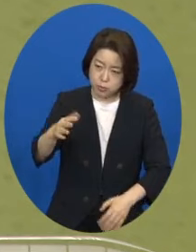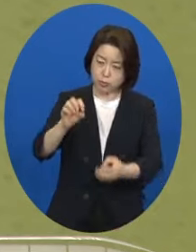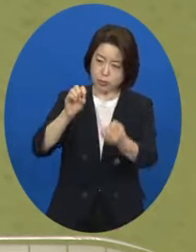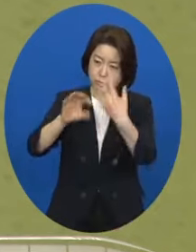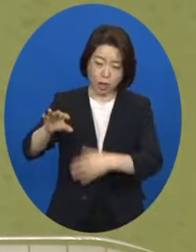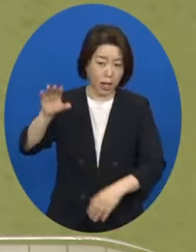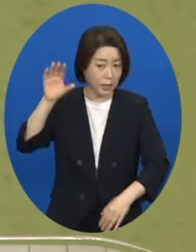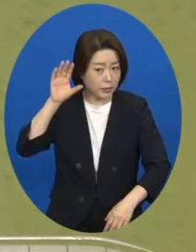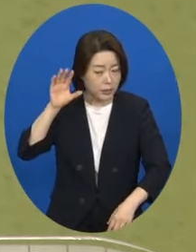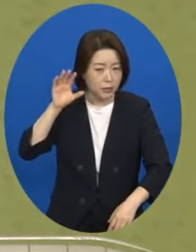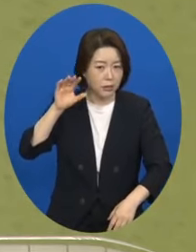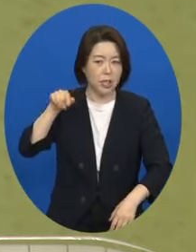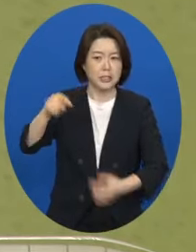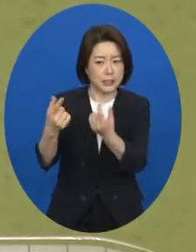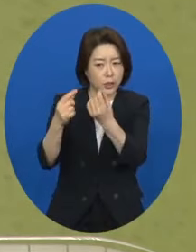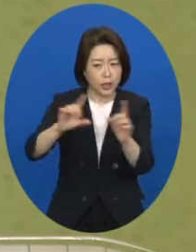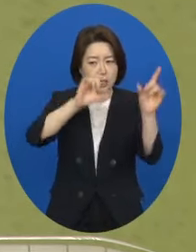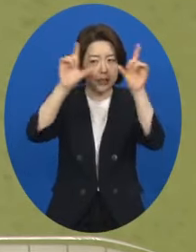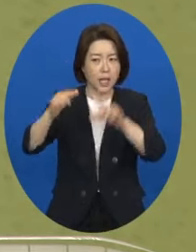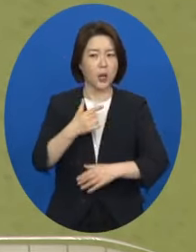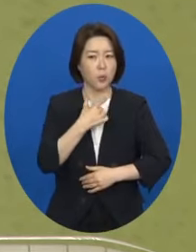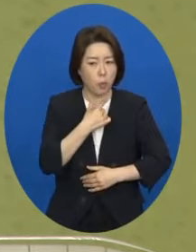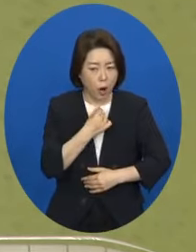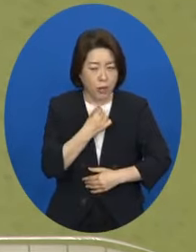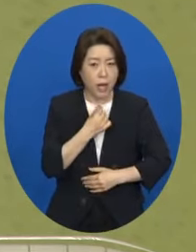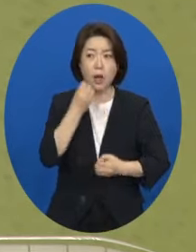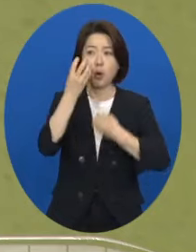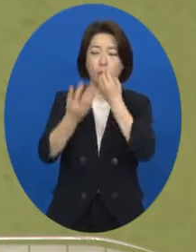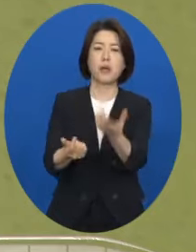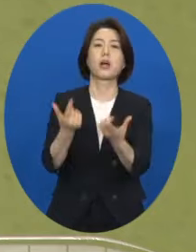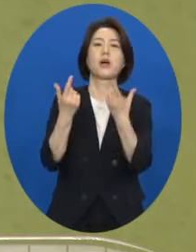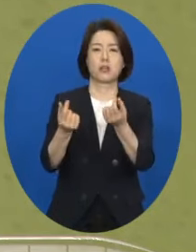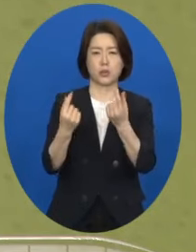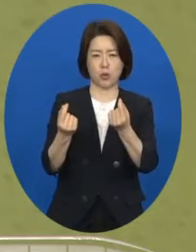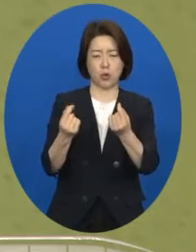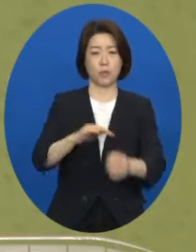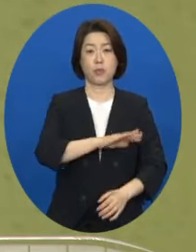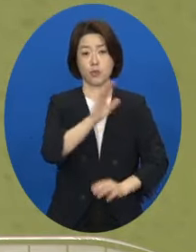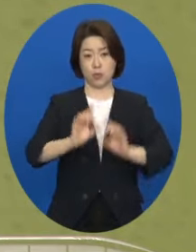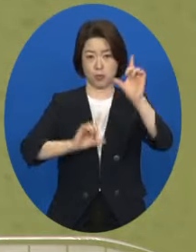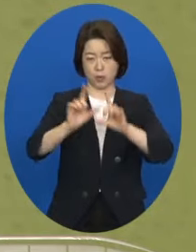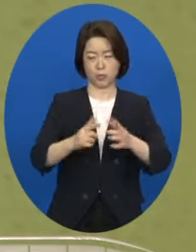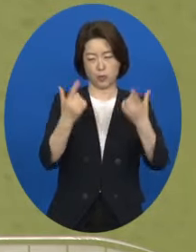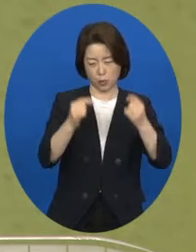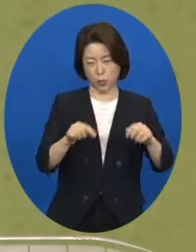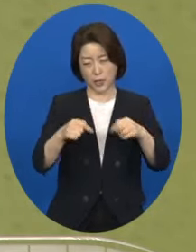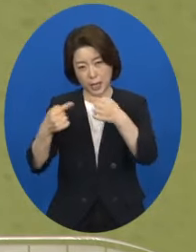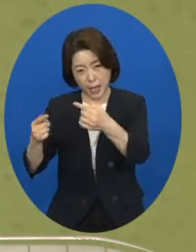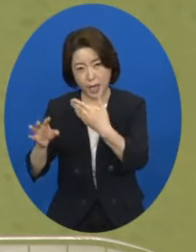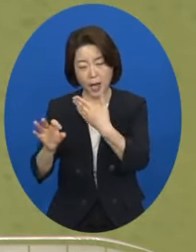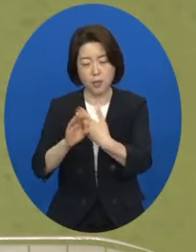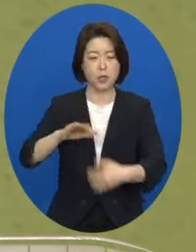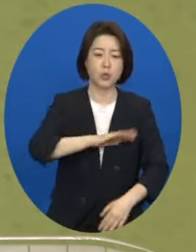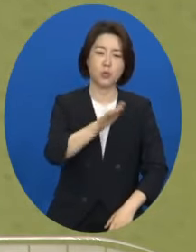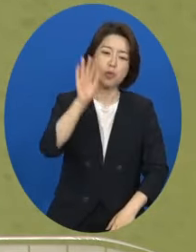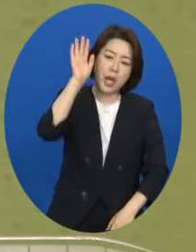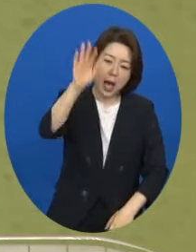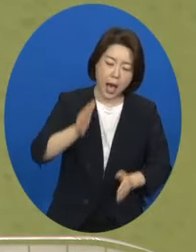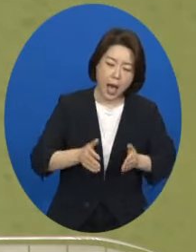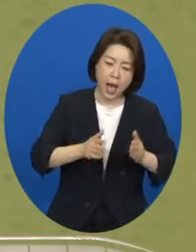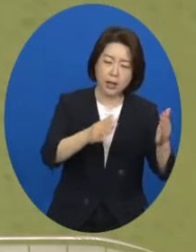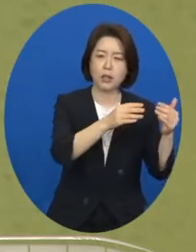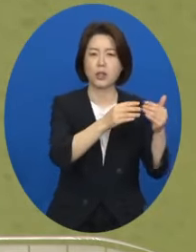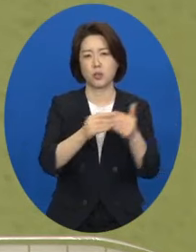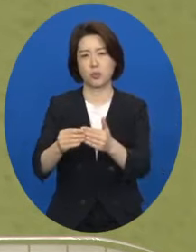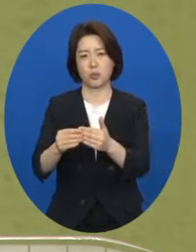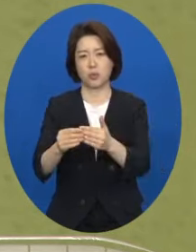들으며 살기를 원합니다 라고 했던 것처럼 그렇게 나아갈 때 주님께서 그 앞길을 인도해 주신다는 거예요. 지혜를